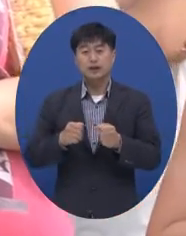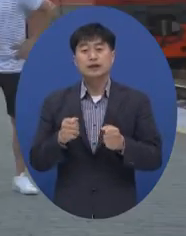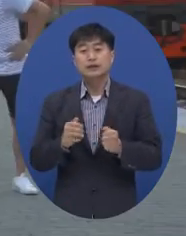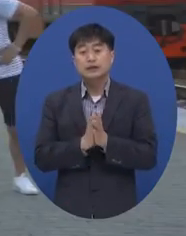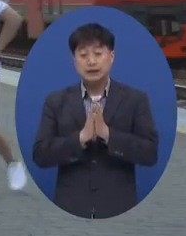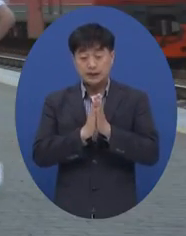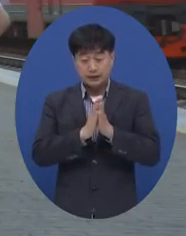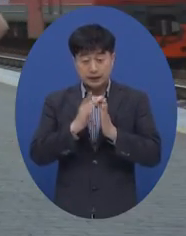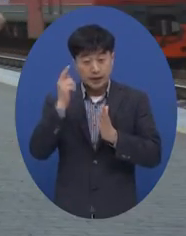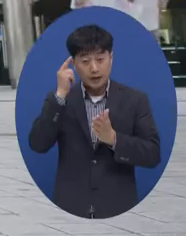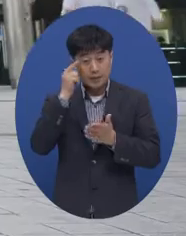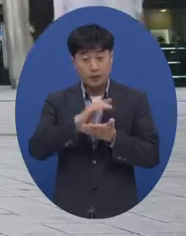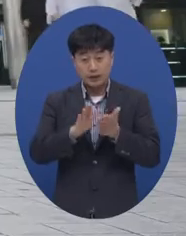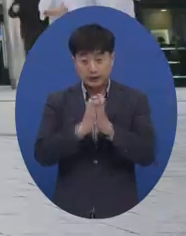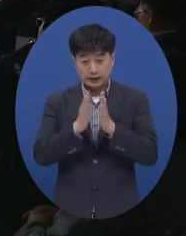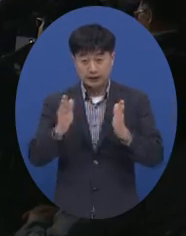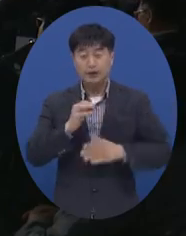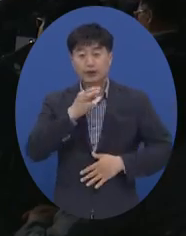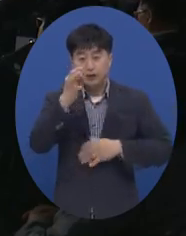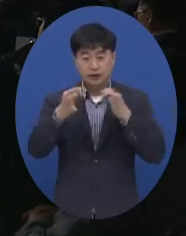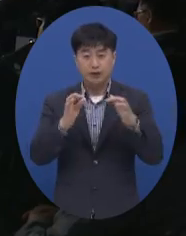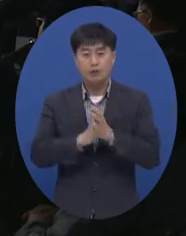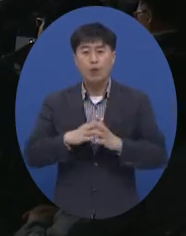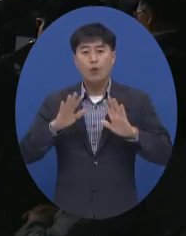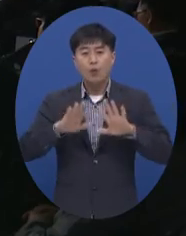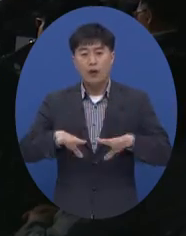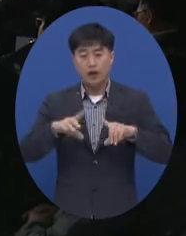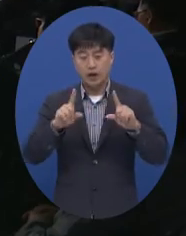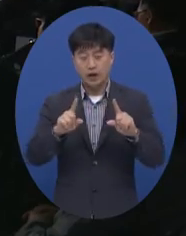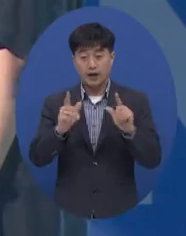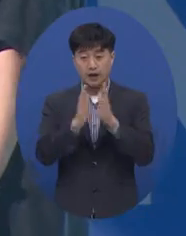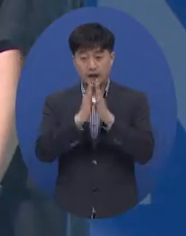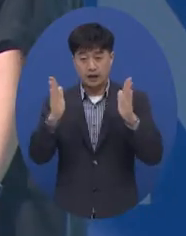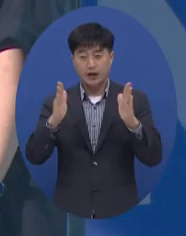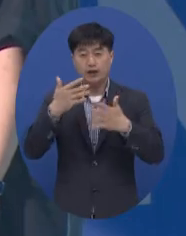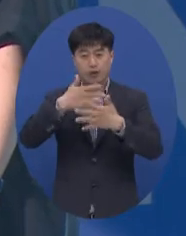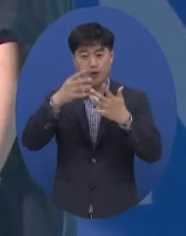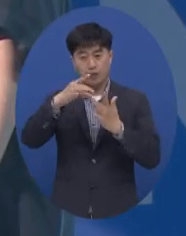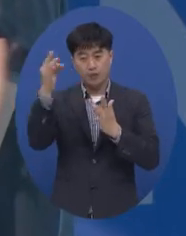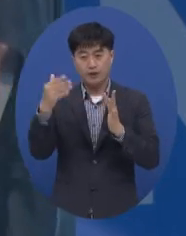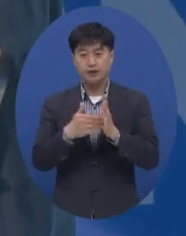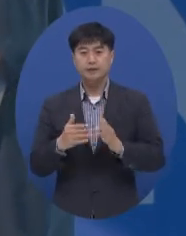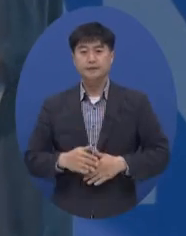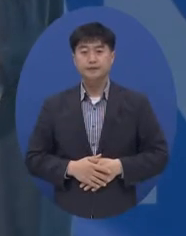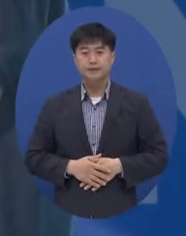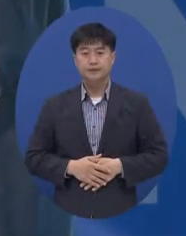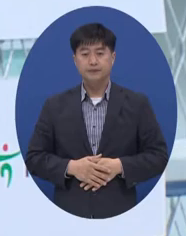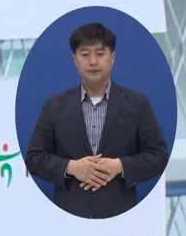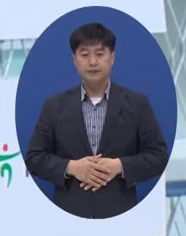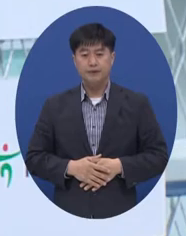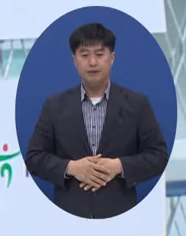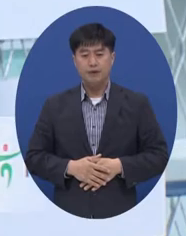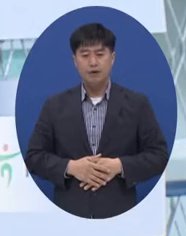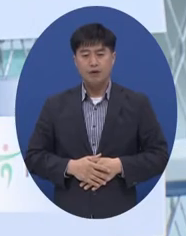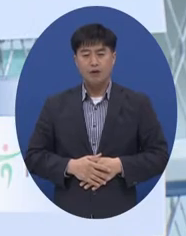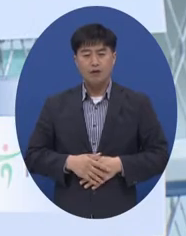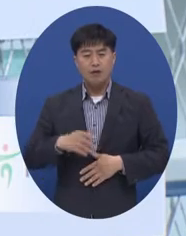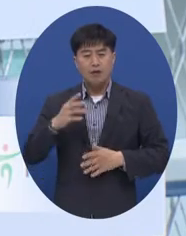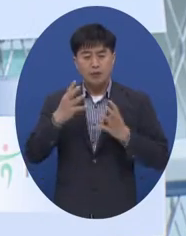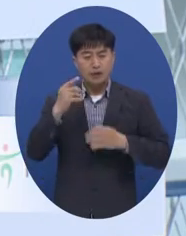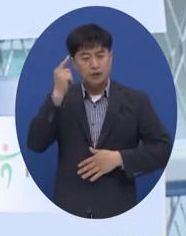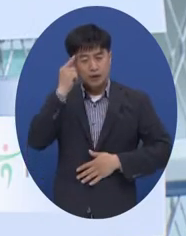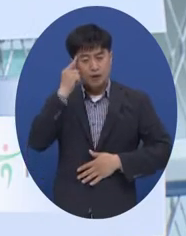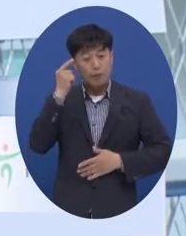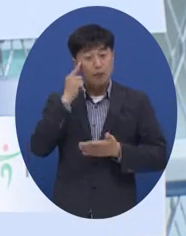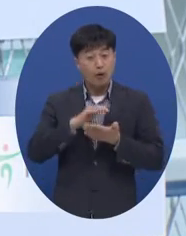연주하며 레츠 피스를 외칩니다. 올해 국제 다큐멘터리 영화제 개막작으로 선정됐습니다. 아무리